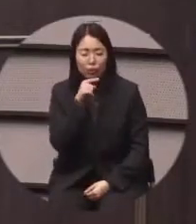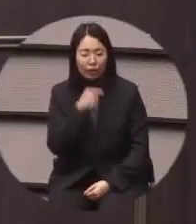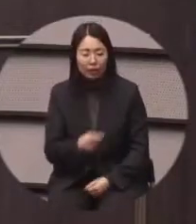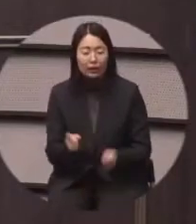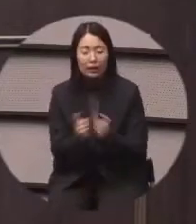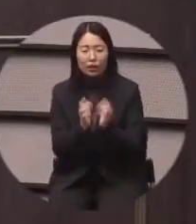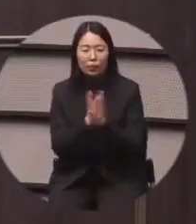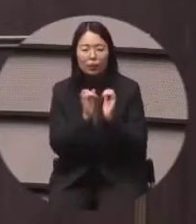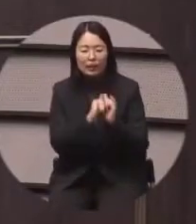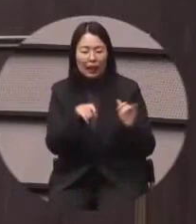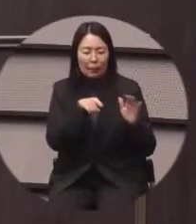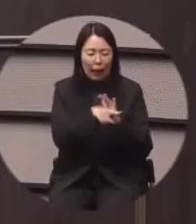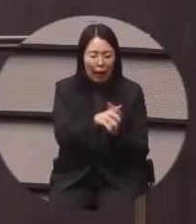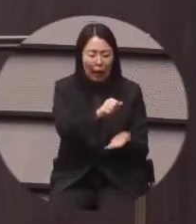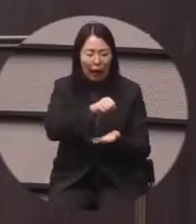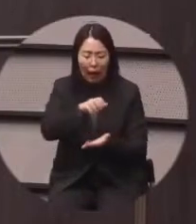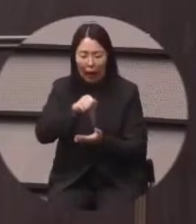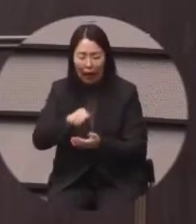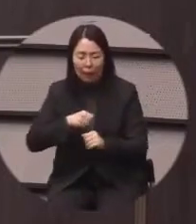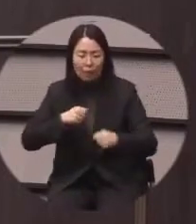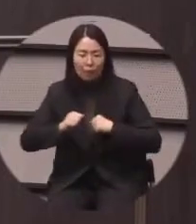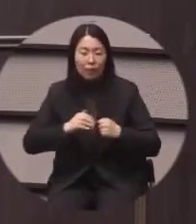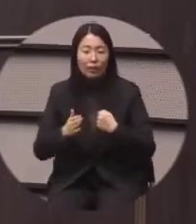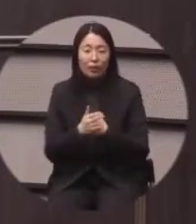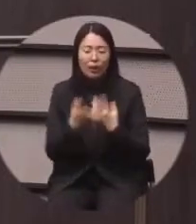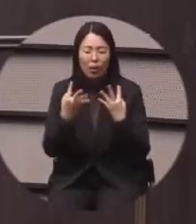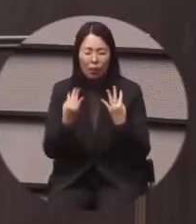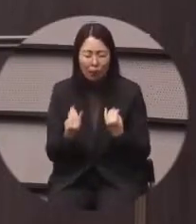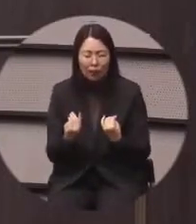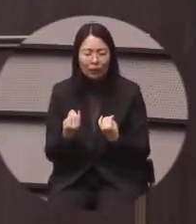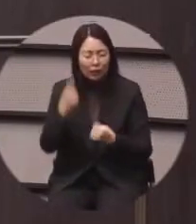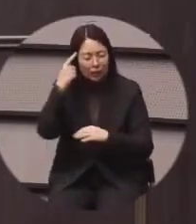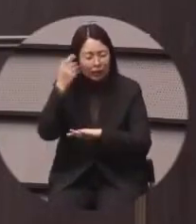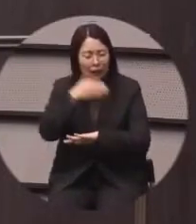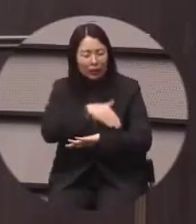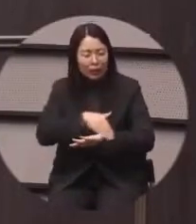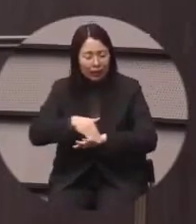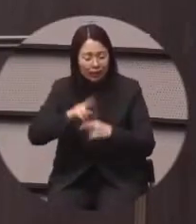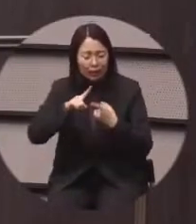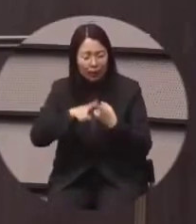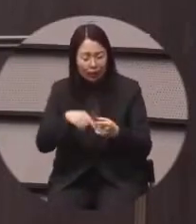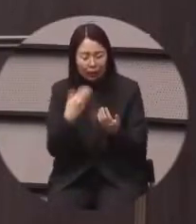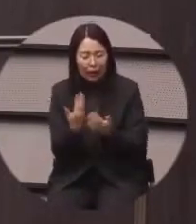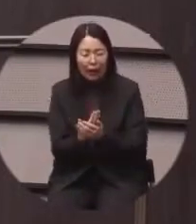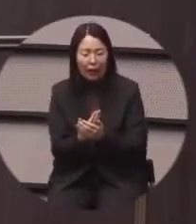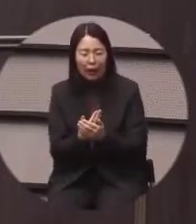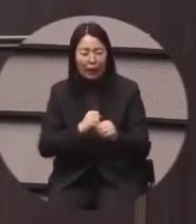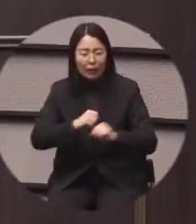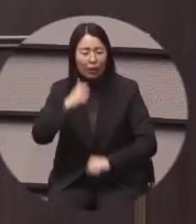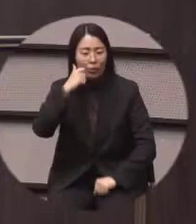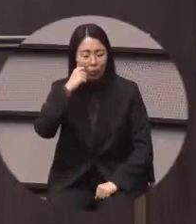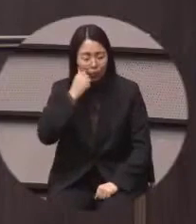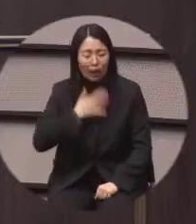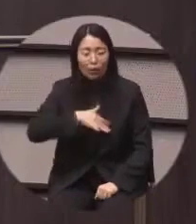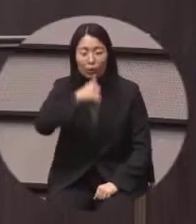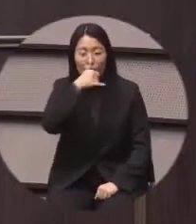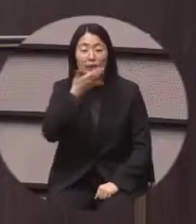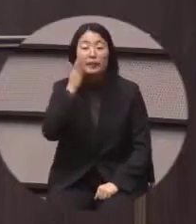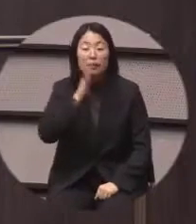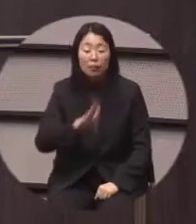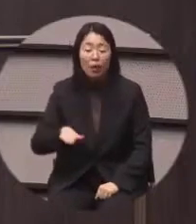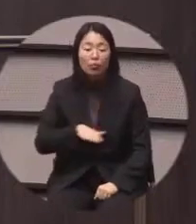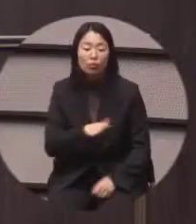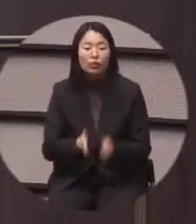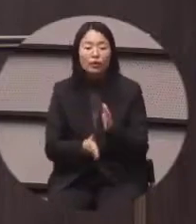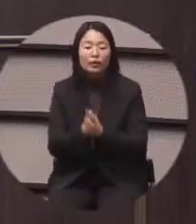것이 계획대로 추진되지는 않지만 그럼에도 그것이 광주 시민과 공직자, 시의원이 함께 해야만 하는